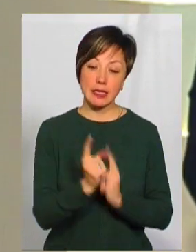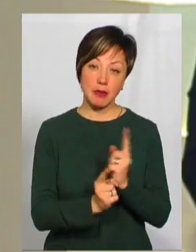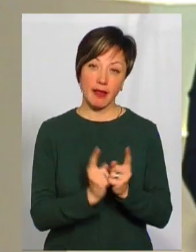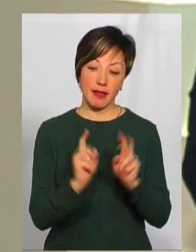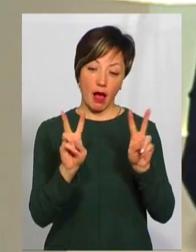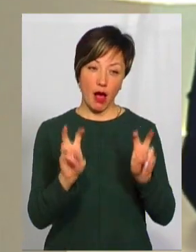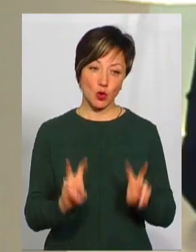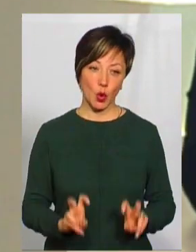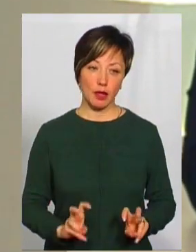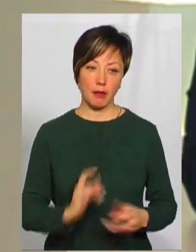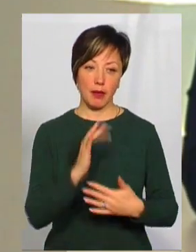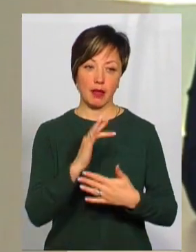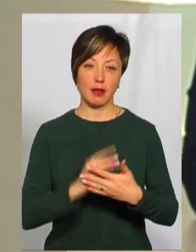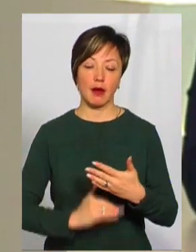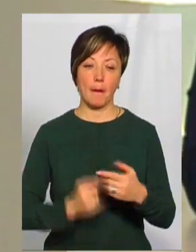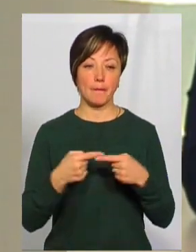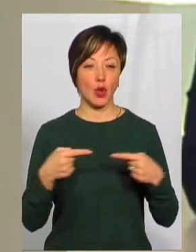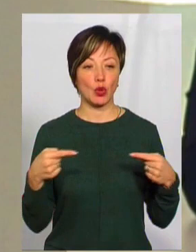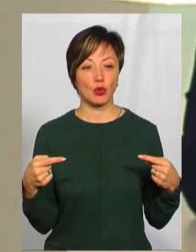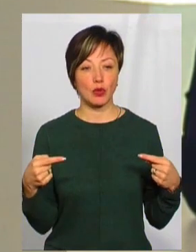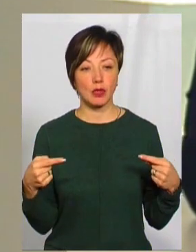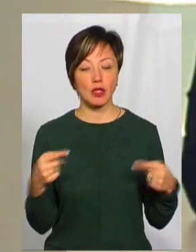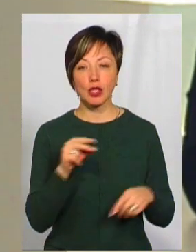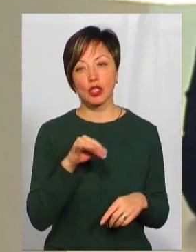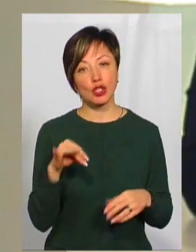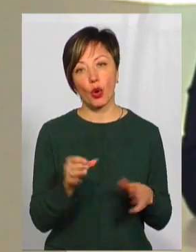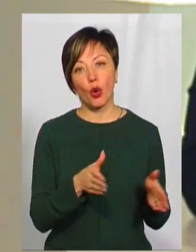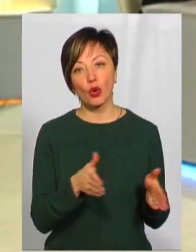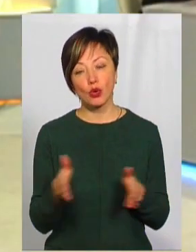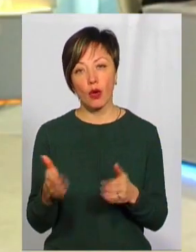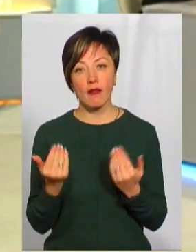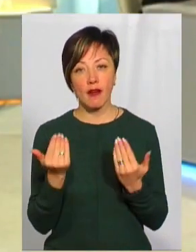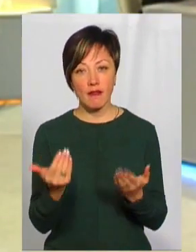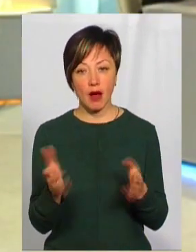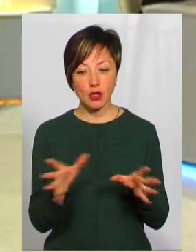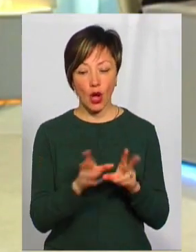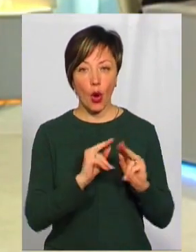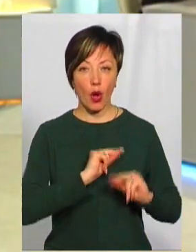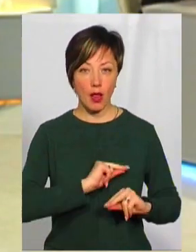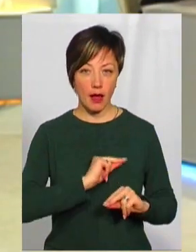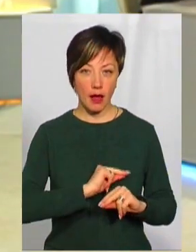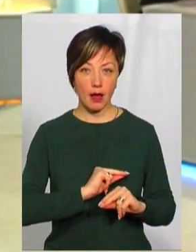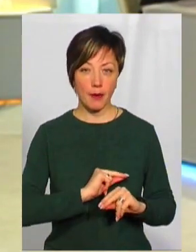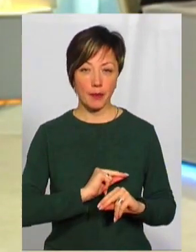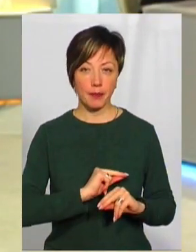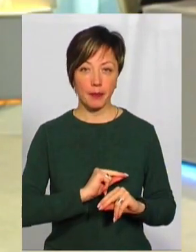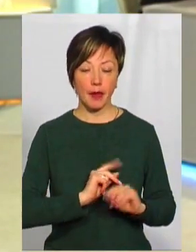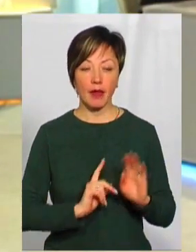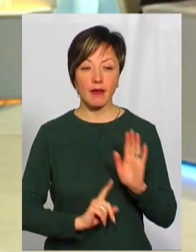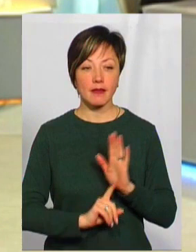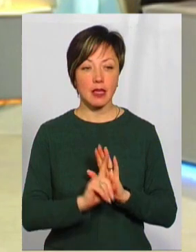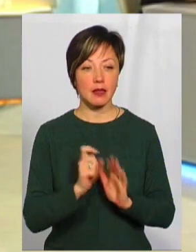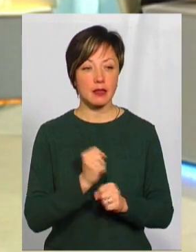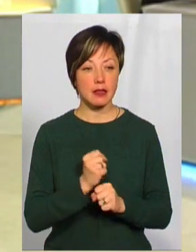асортимент продукції, чи готові ваші колеги взятися за